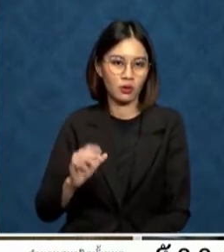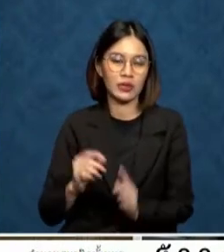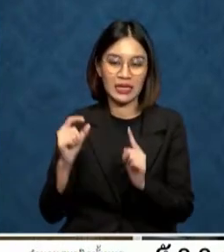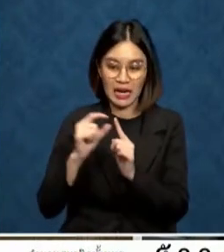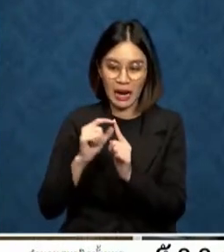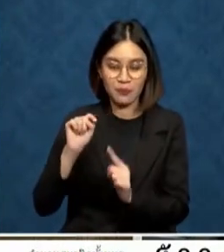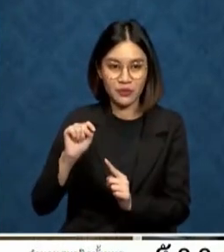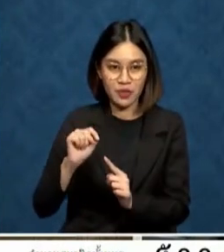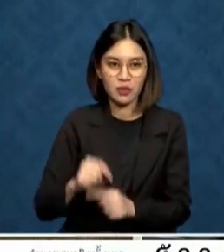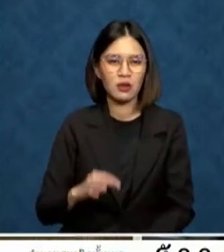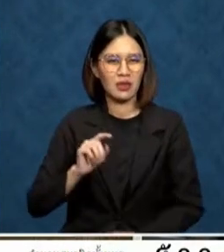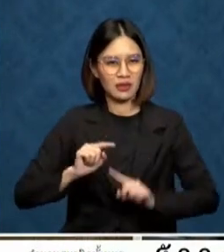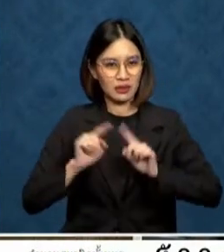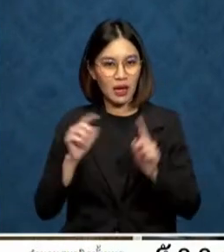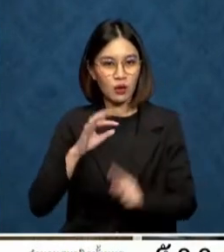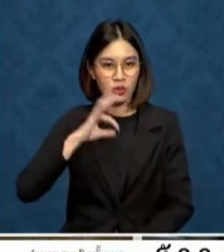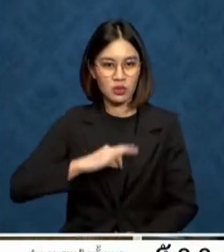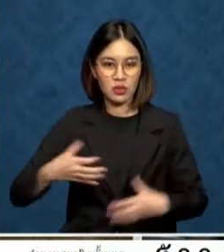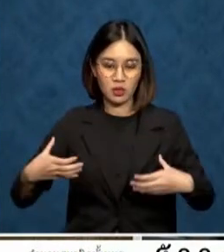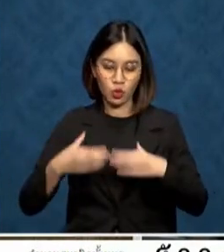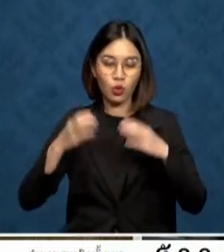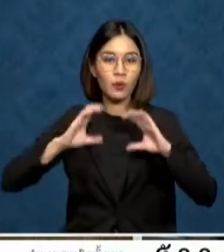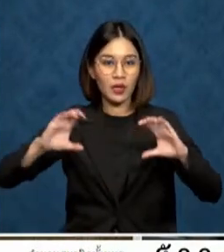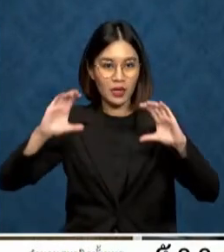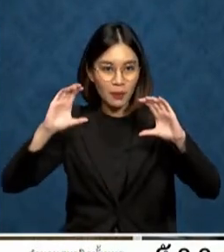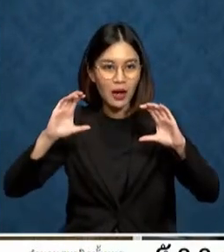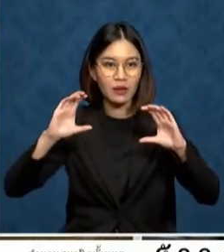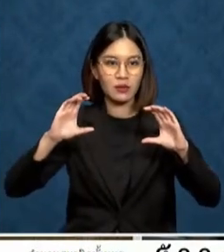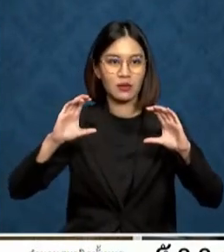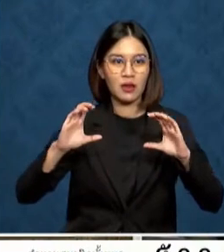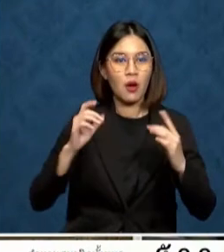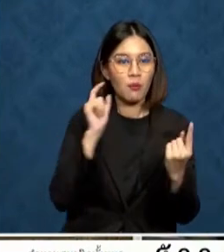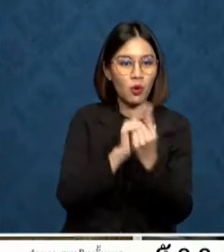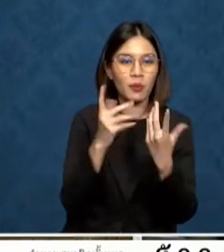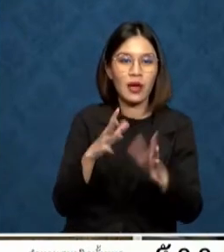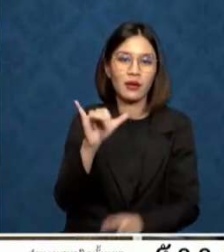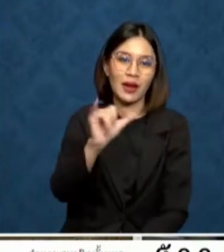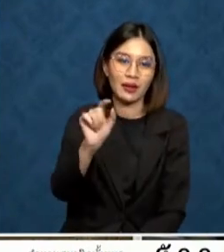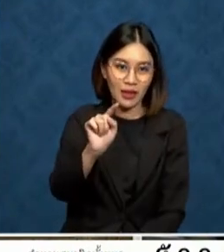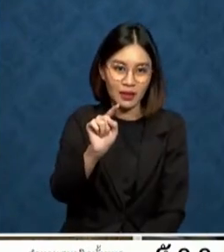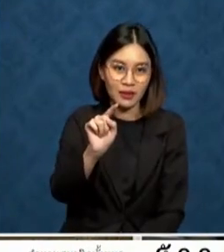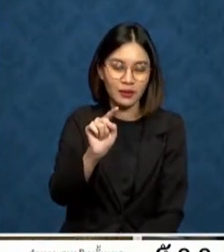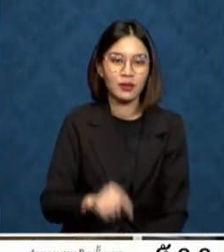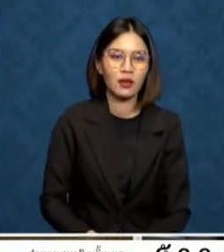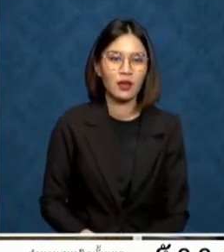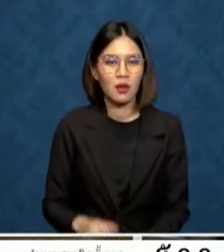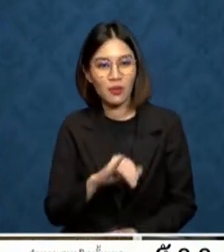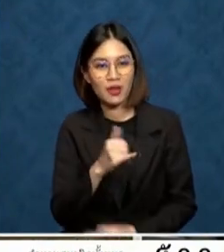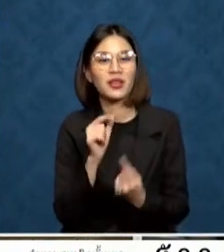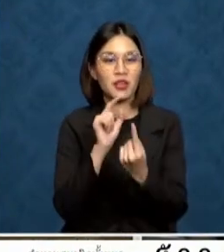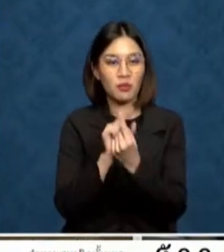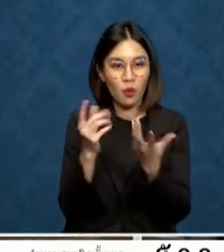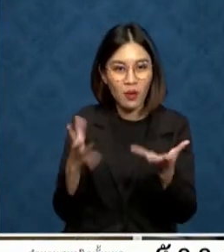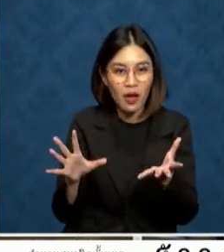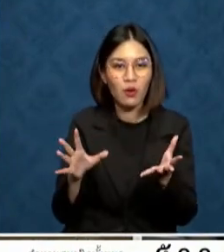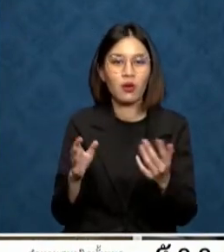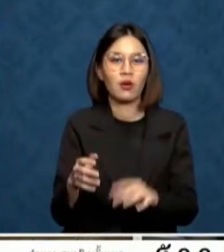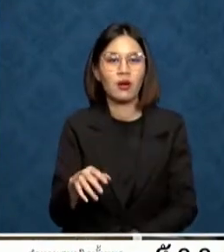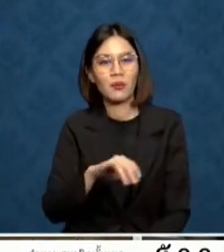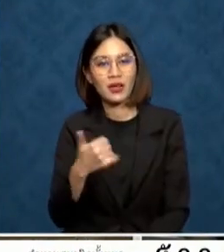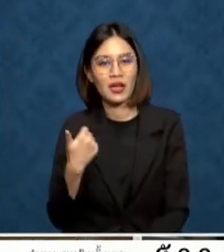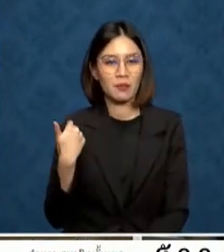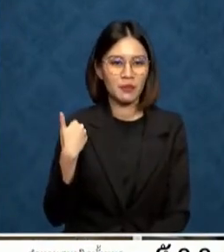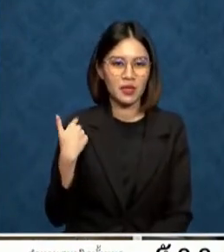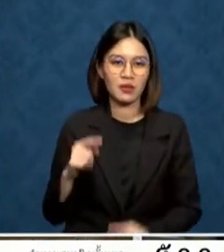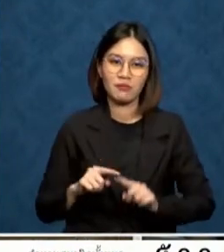ถามว่าความรู้สึกนี้รัฐบาลได้หาเจอหรือยังครับท่านอาจจะเจอแล้วก็ได้นะครับบางอย่างอาจจะมีอยู่แล้วแต่